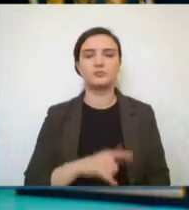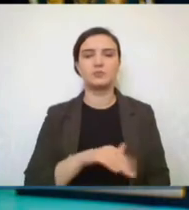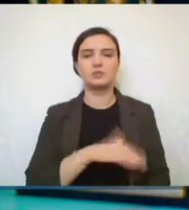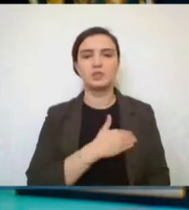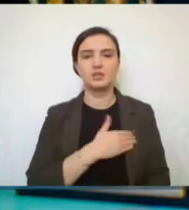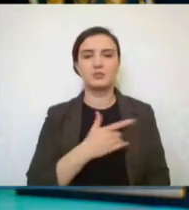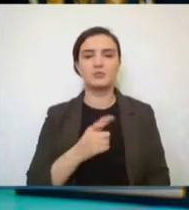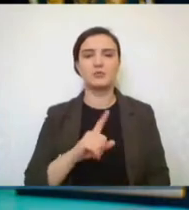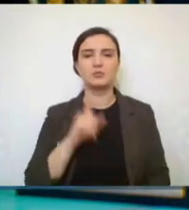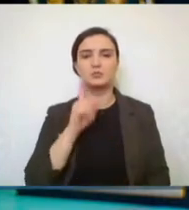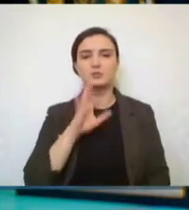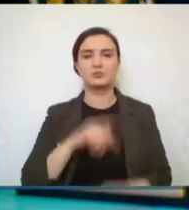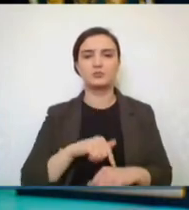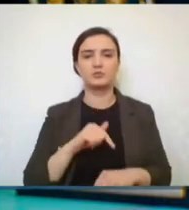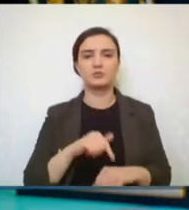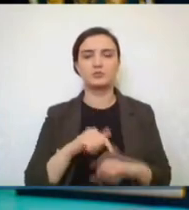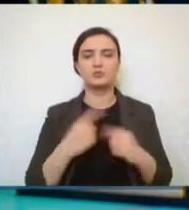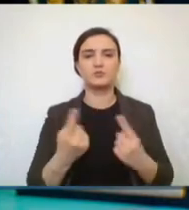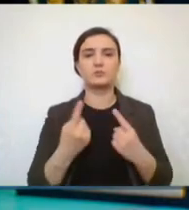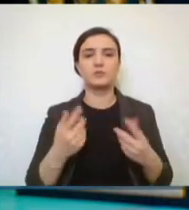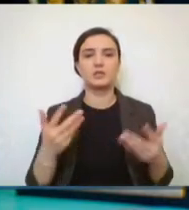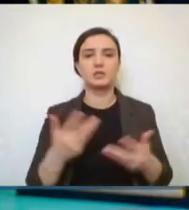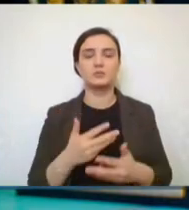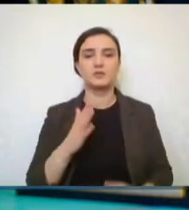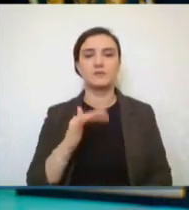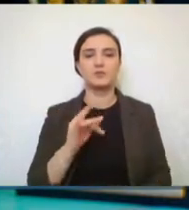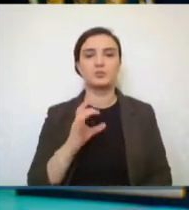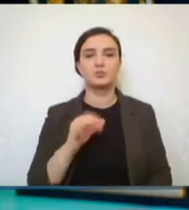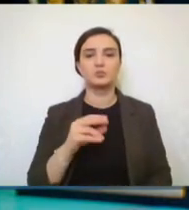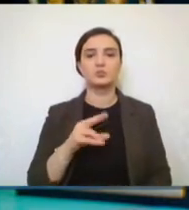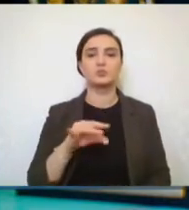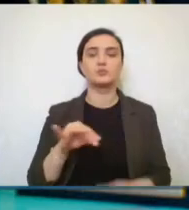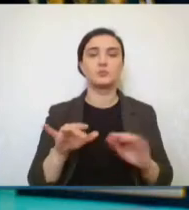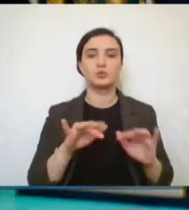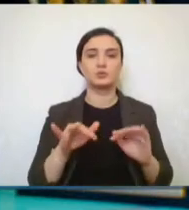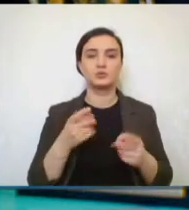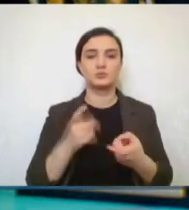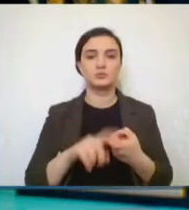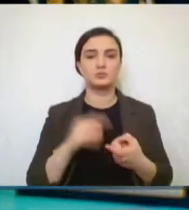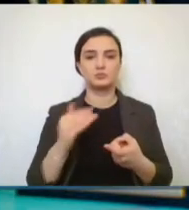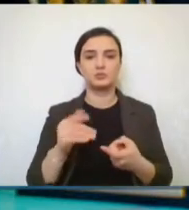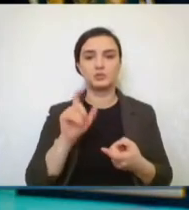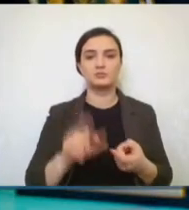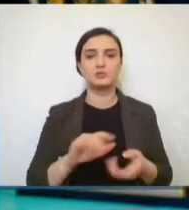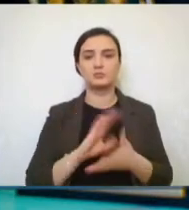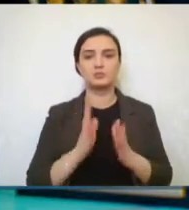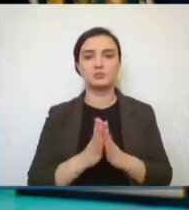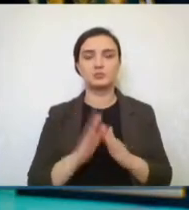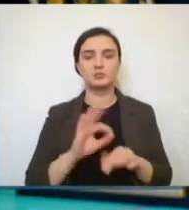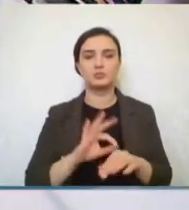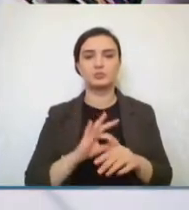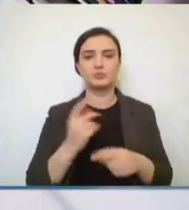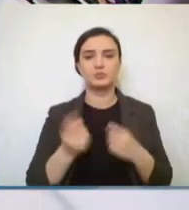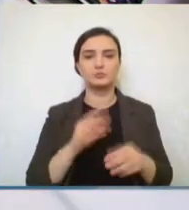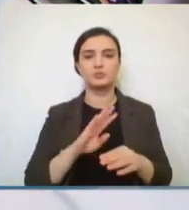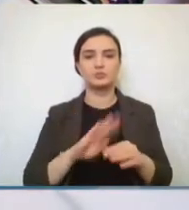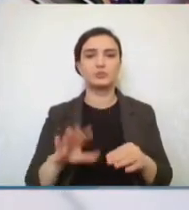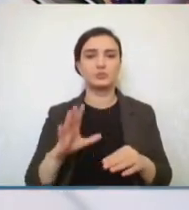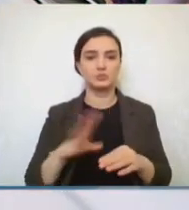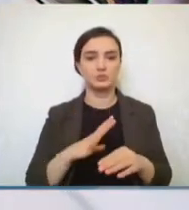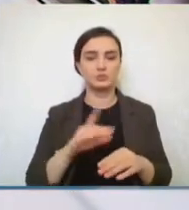ჩვეულებრივ ანთებით ვირუსულ პროცესებს ახასიათებს და ადამიანმა აბსოლუტურად უსიმპტომოდ გადაიტანოს და მას